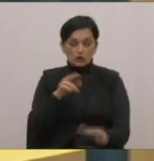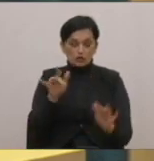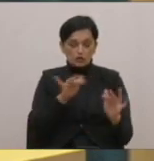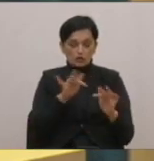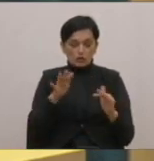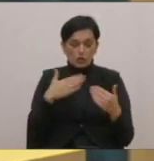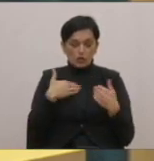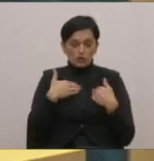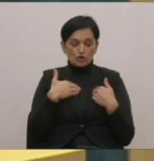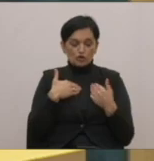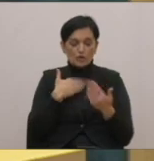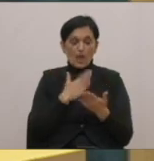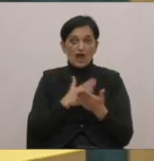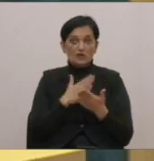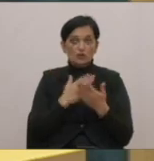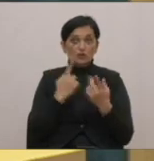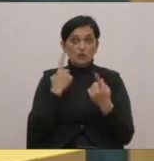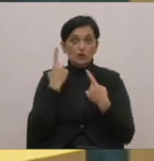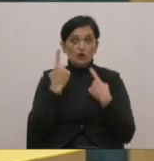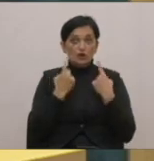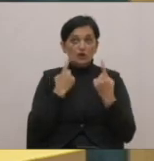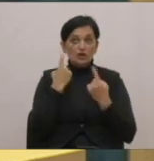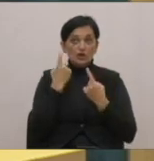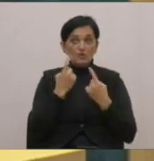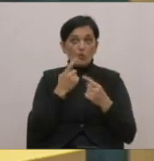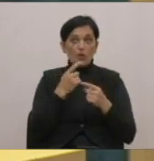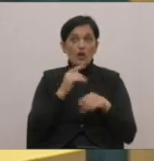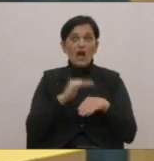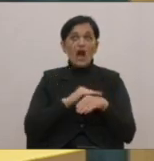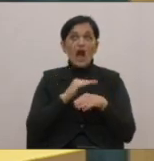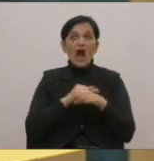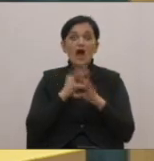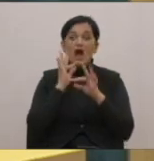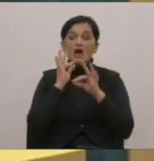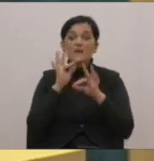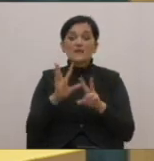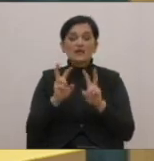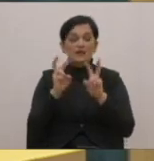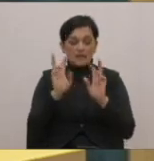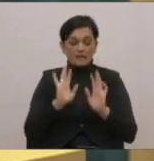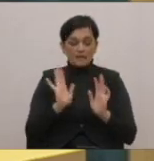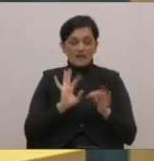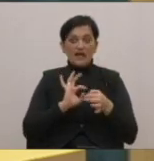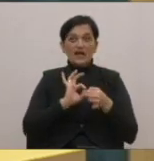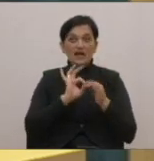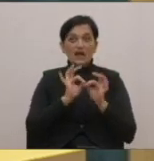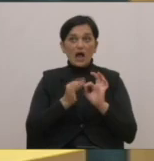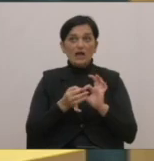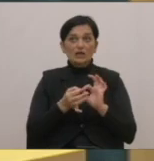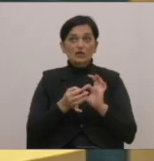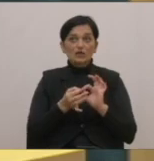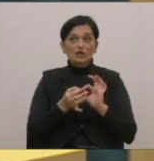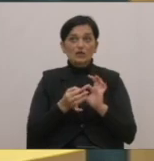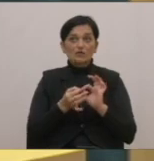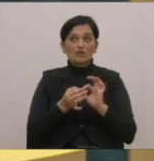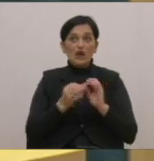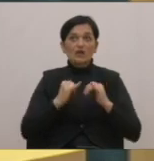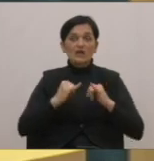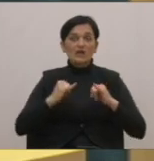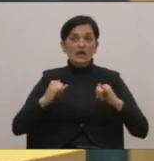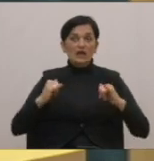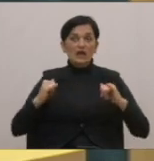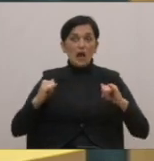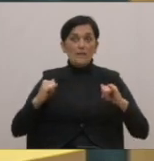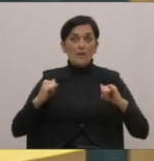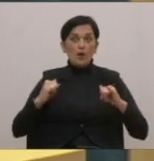ხელთ არსებული ინფორმაციით ამას შეიძლება კლასიკური გაგებით ამნისტია არ ეწოდებოდეს მაგრამ გარკვეული ასე ვთქვათ გაფართოება